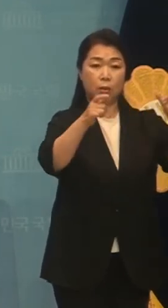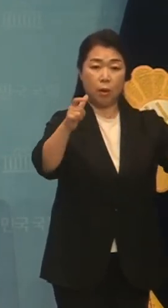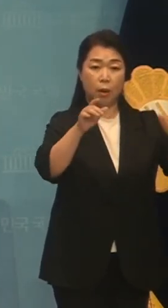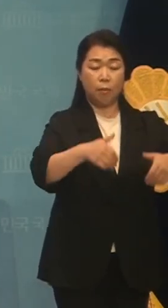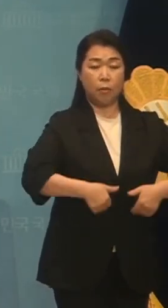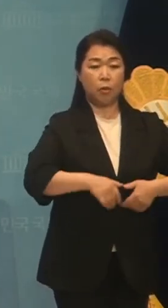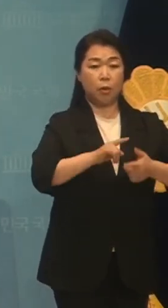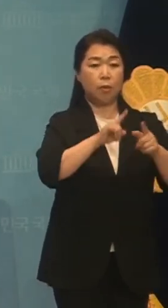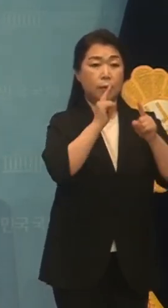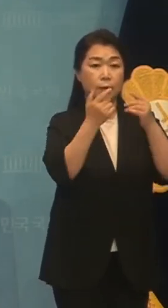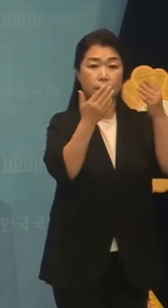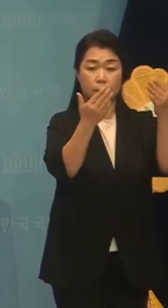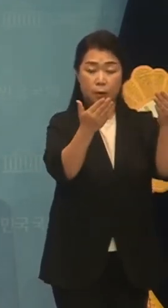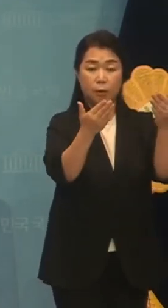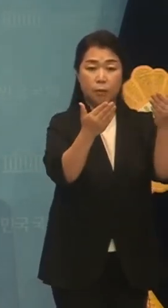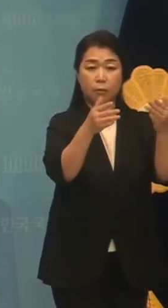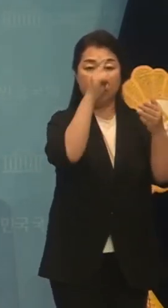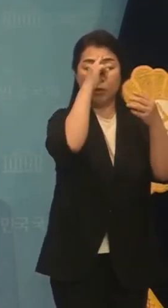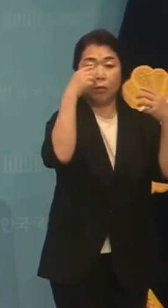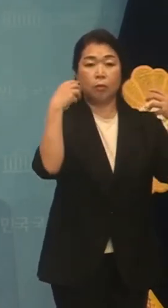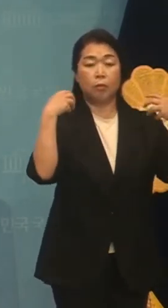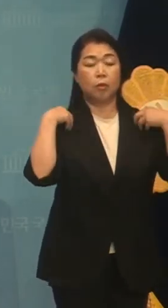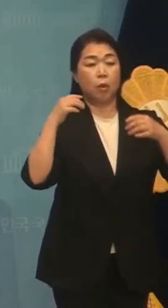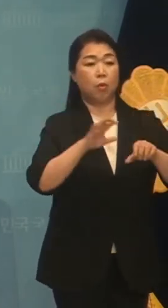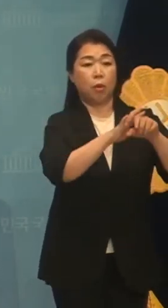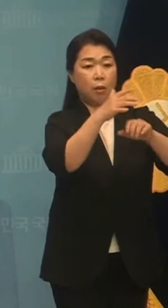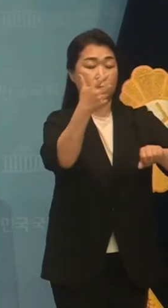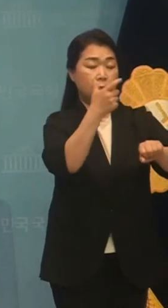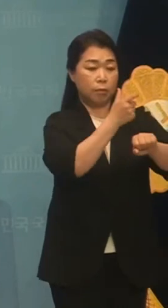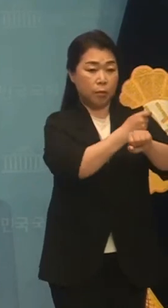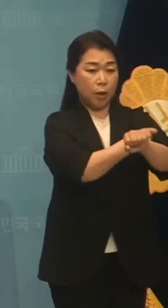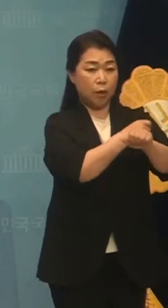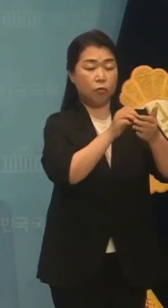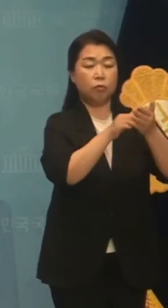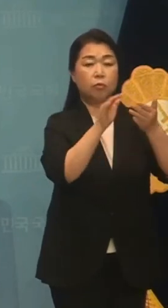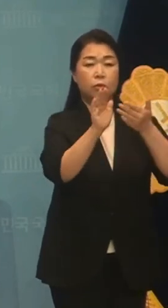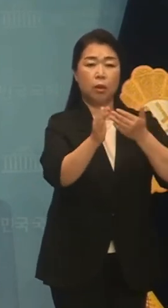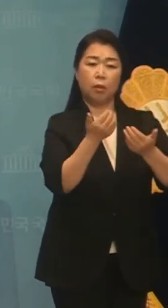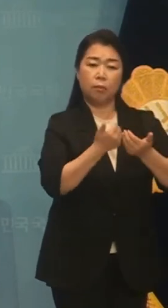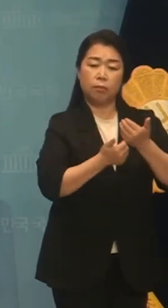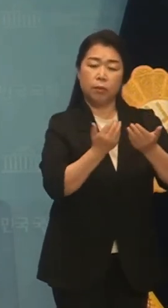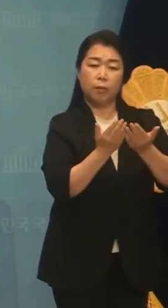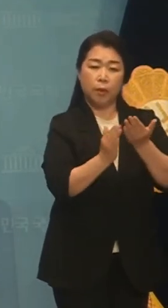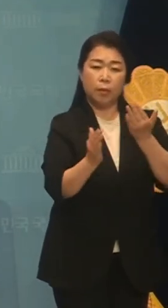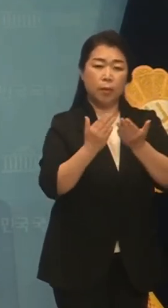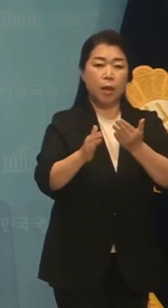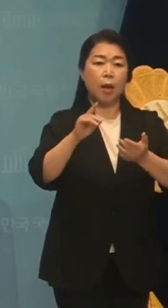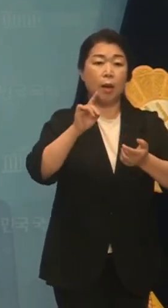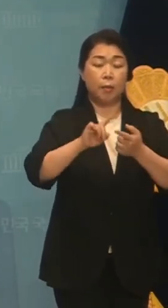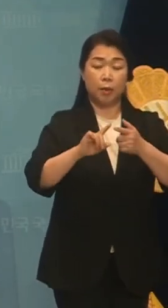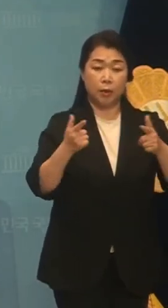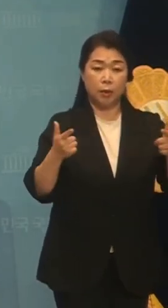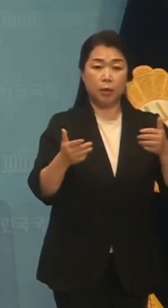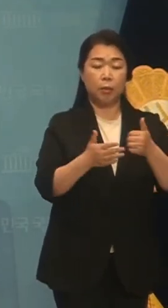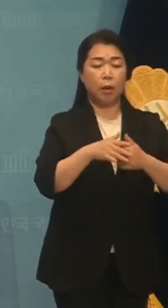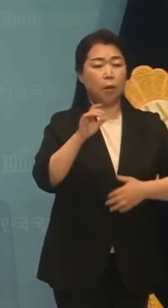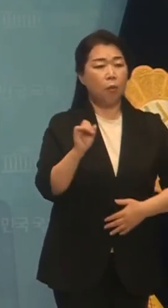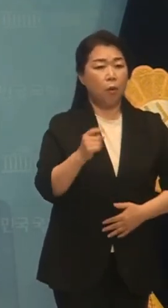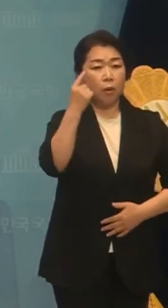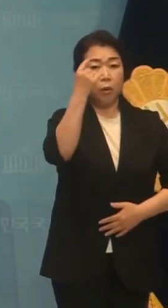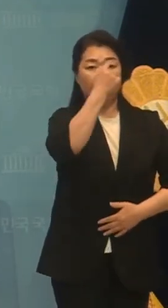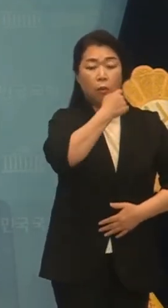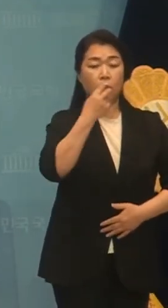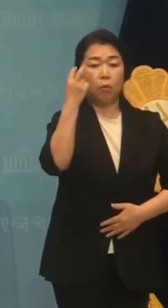대해서 말씀드리겠습니다. 정부가 코로나 백신을 맞고 이상 반응이 발생했지만 인과관계가 입증되지